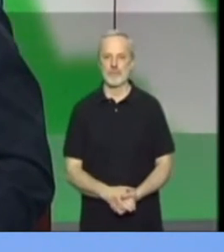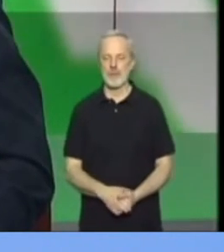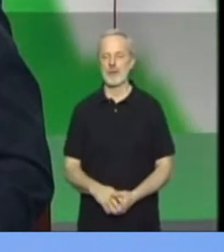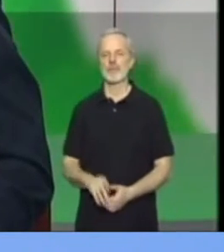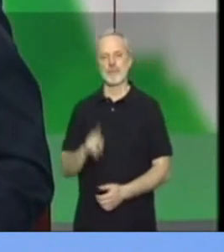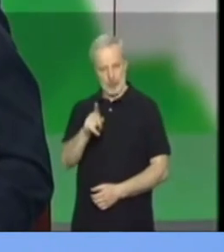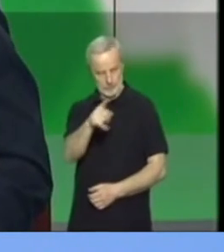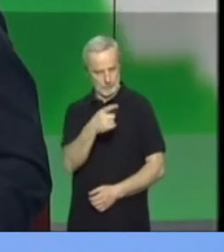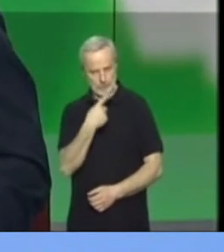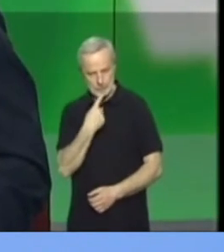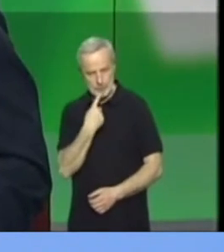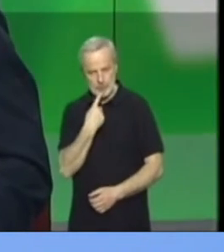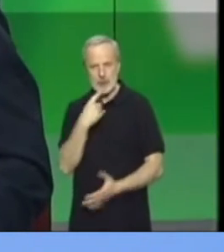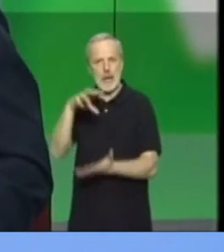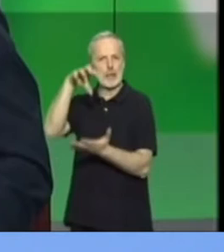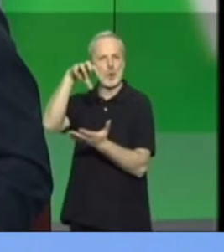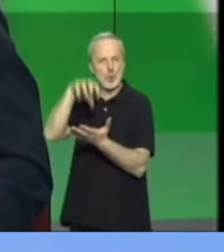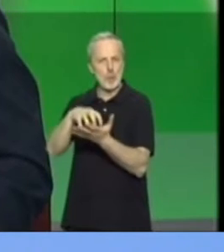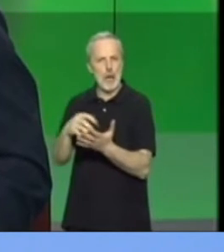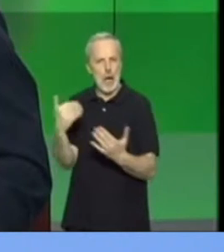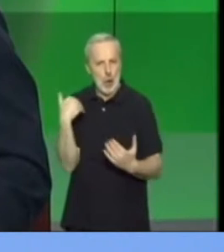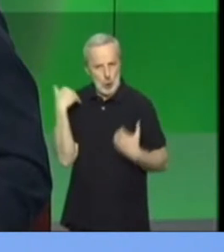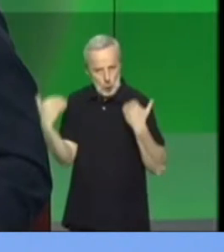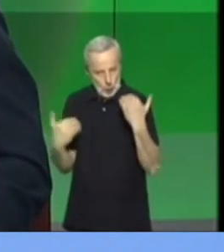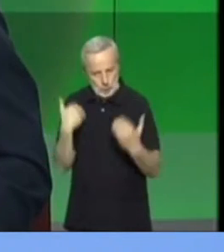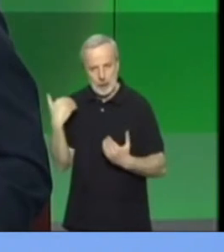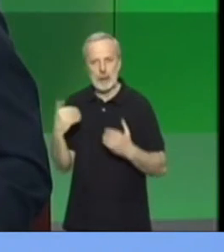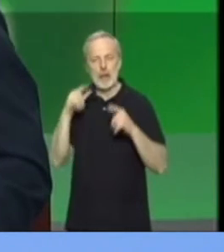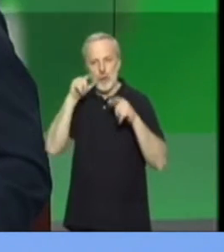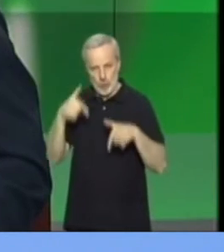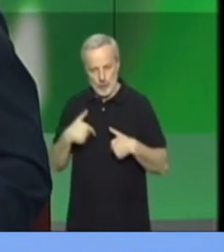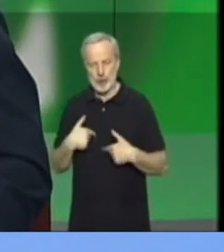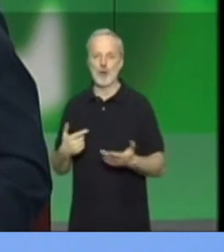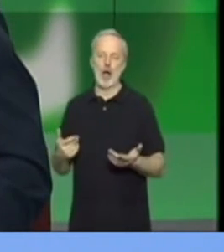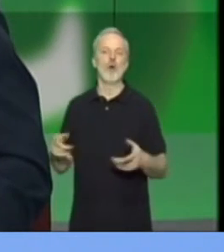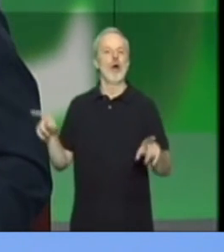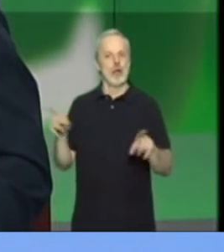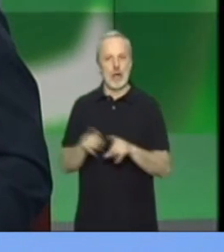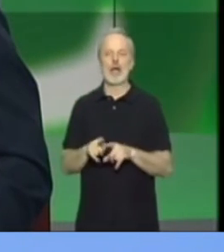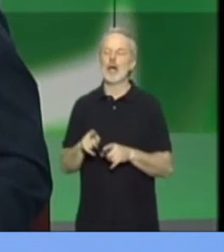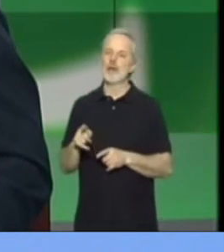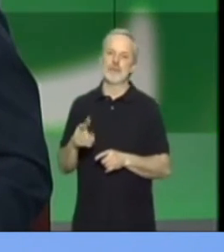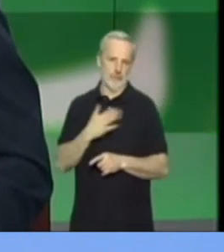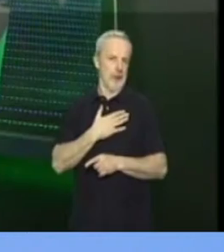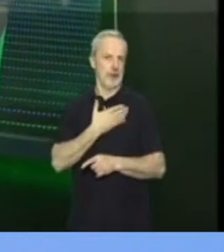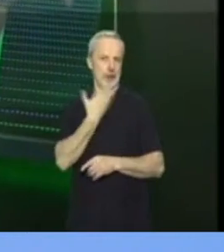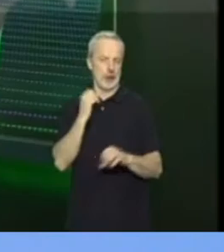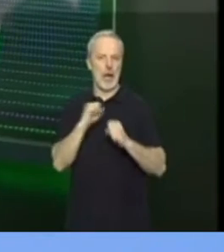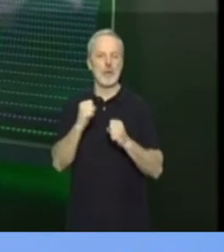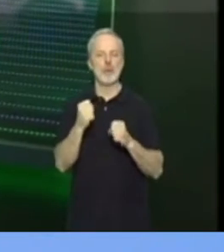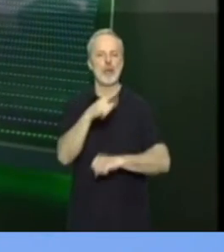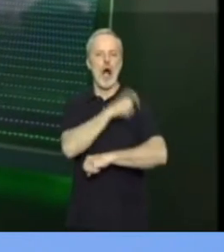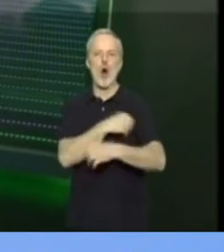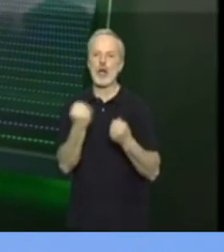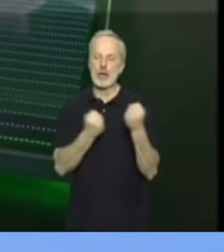se zmínili o té kategorii, řekněme, seniorské, tak i v téhle kategorii Česká republika má závod Czech Cycling Tour. Jak je